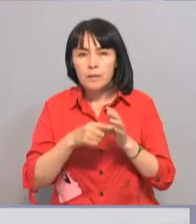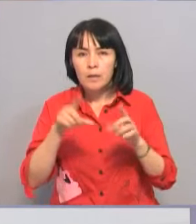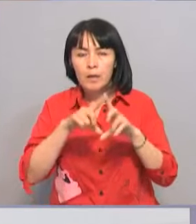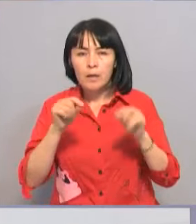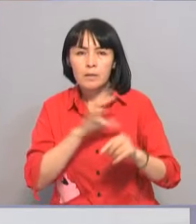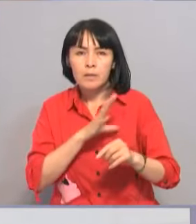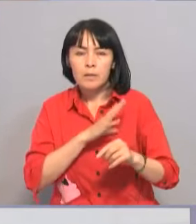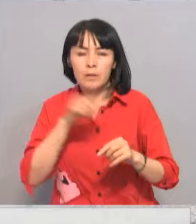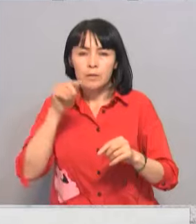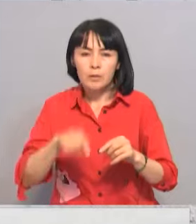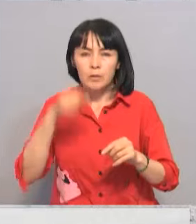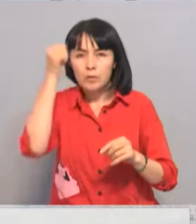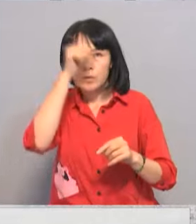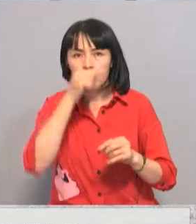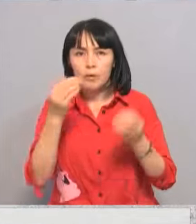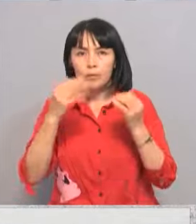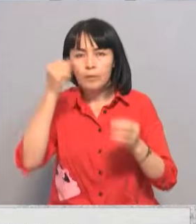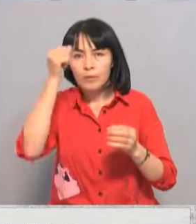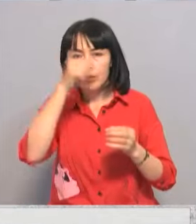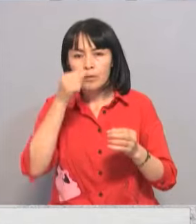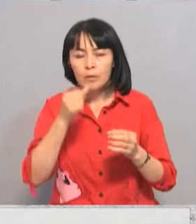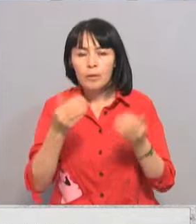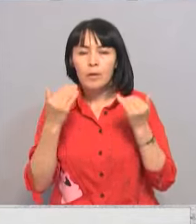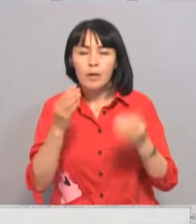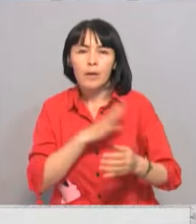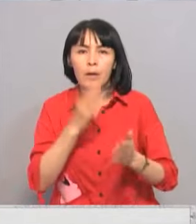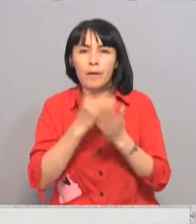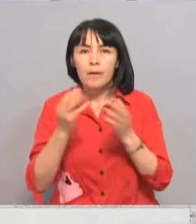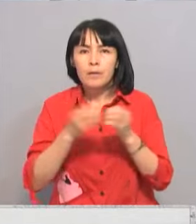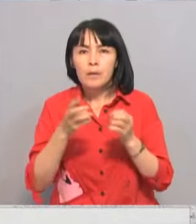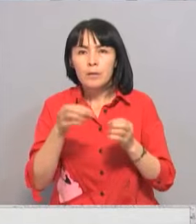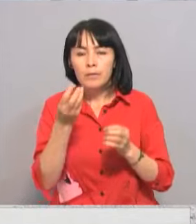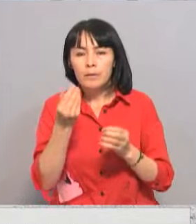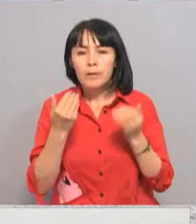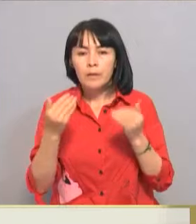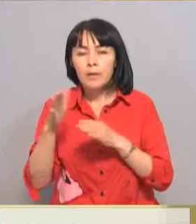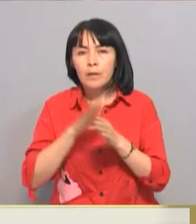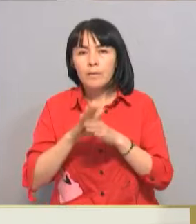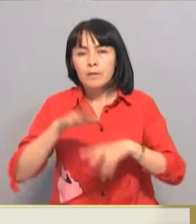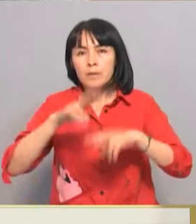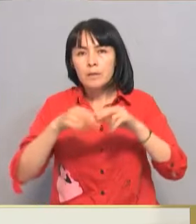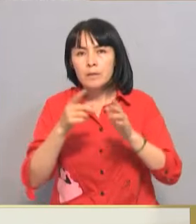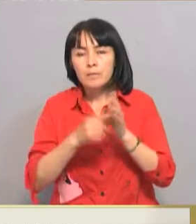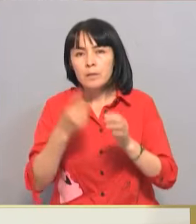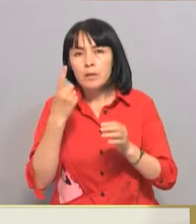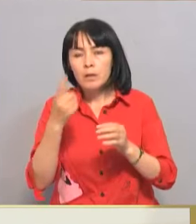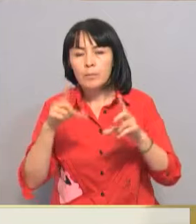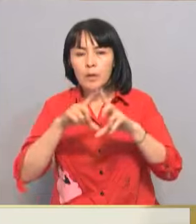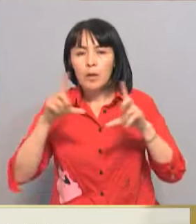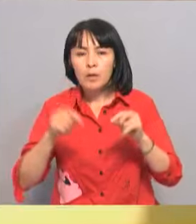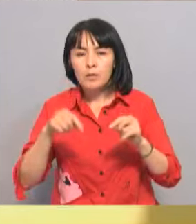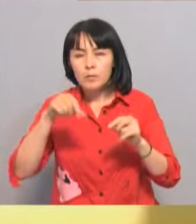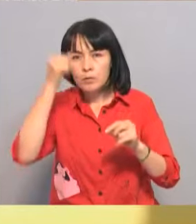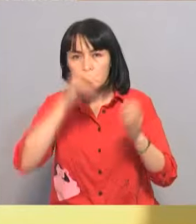было переходным на текущий год. В этом году на газификацию выделено 10 миллиардов тенге. Ведется строительство 71 объекта. До